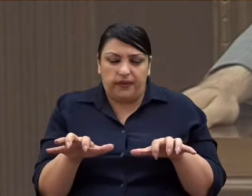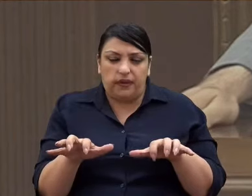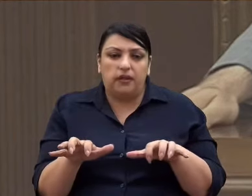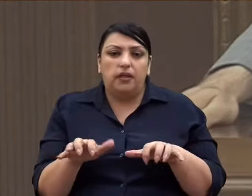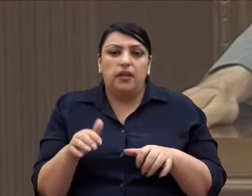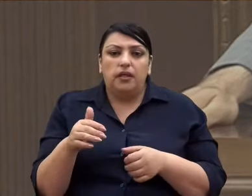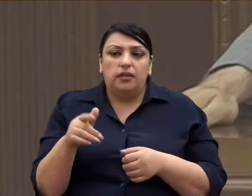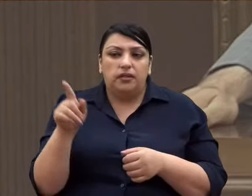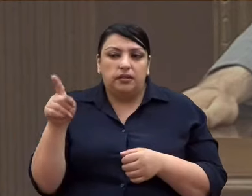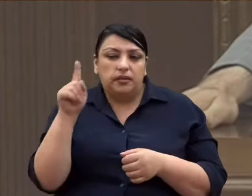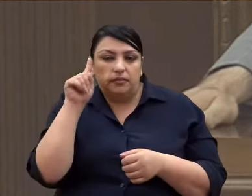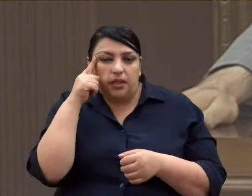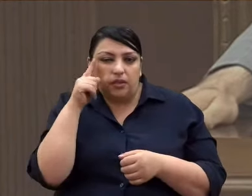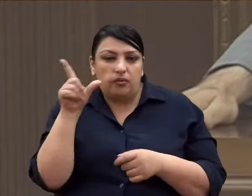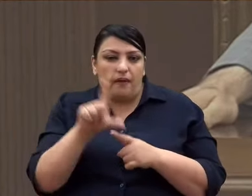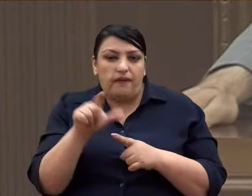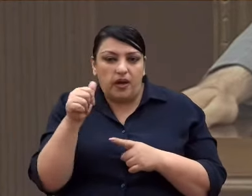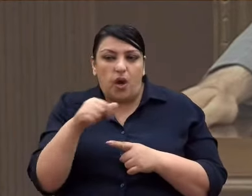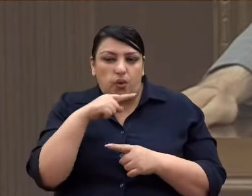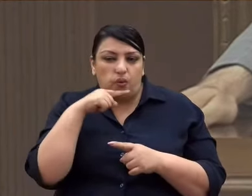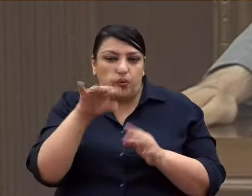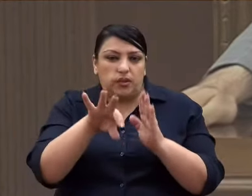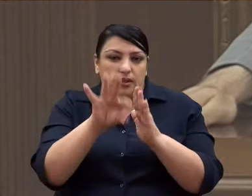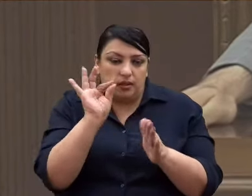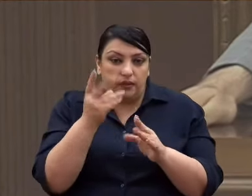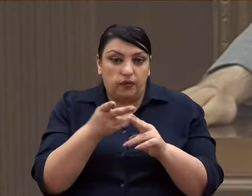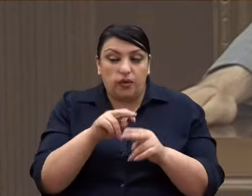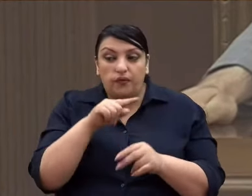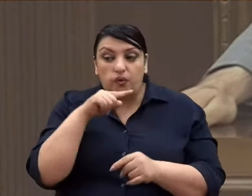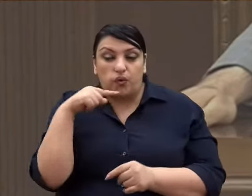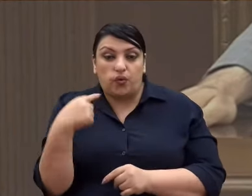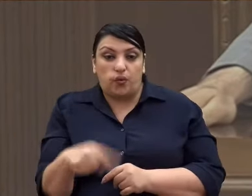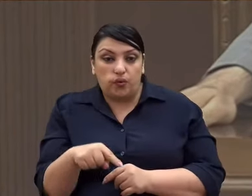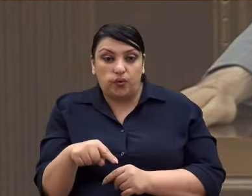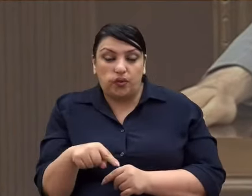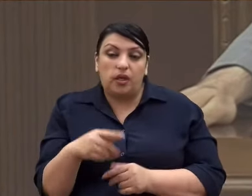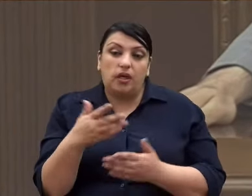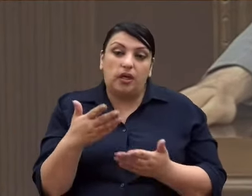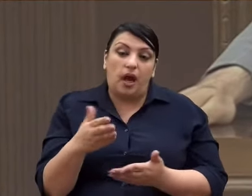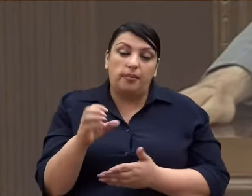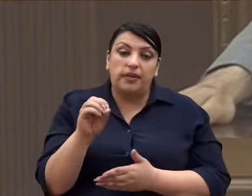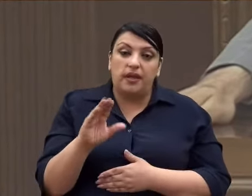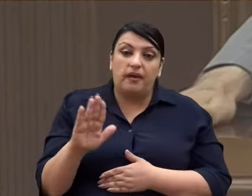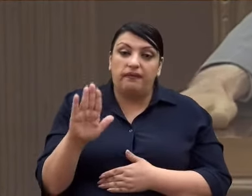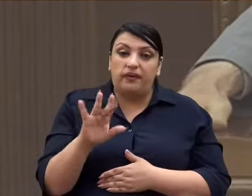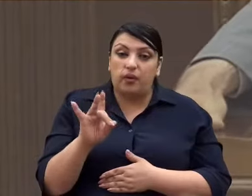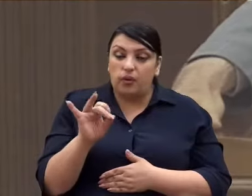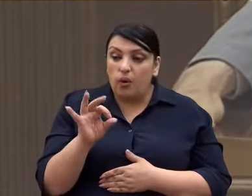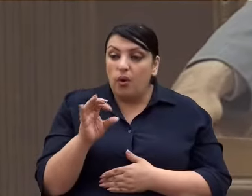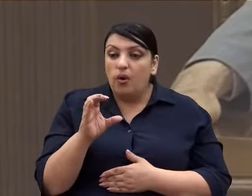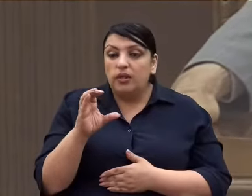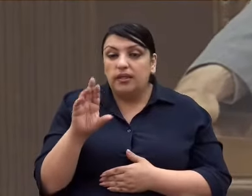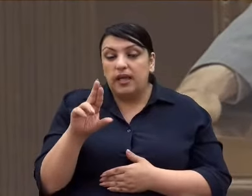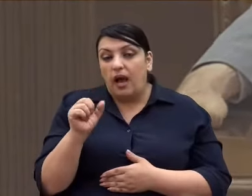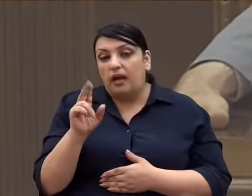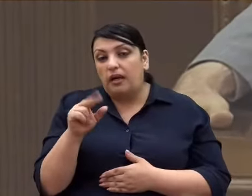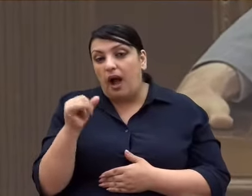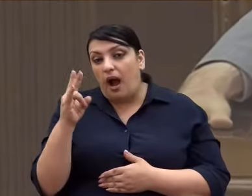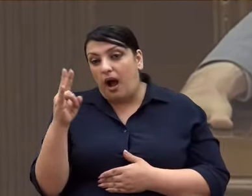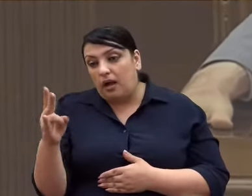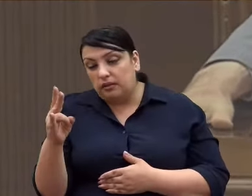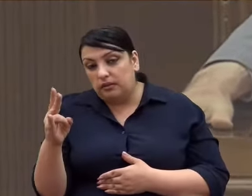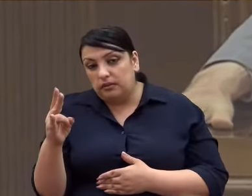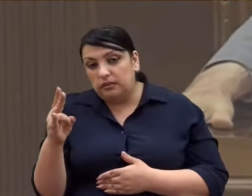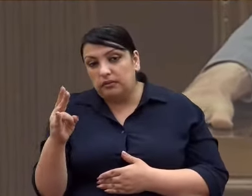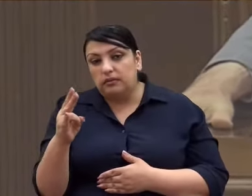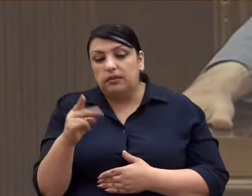նախընտրում է ռուսականը, որովհետև հնարավորություն է տեսնում, որ ռուսական կամ եվրասիական անվտանգային համակարգում կարող է լուծել Հայաստանի